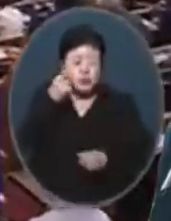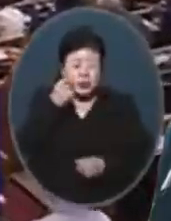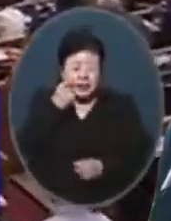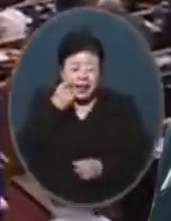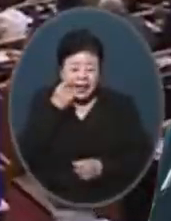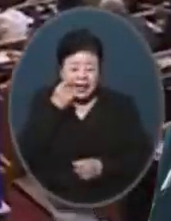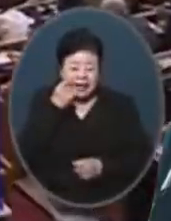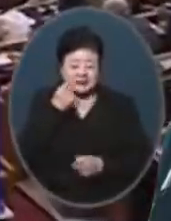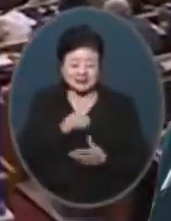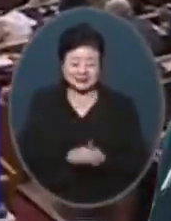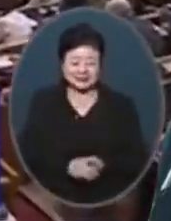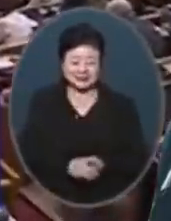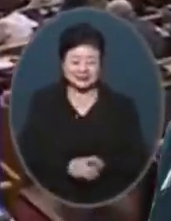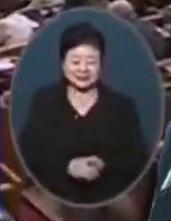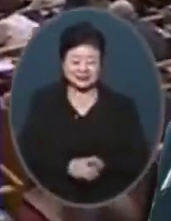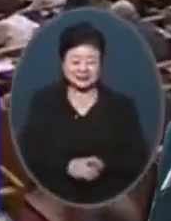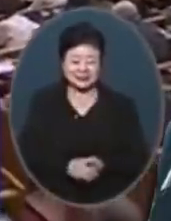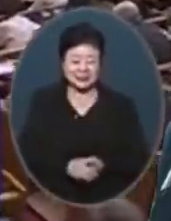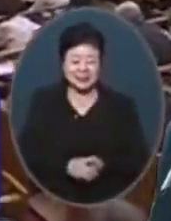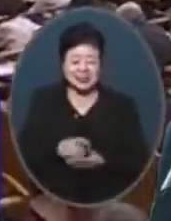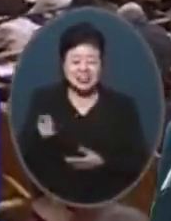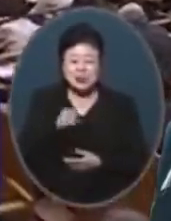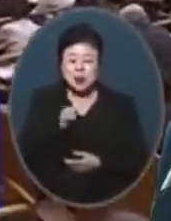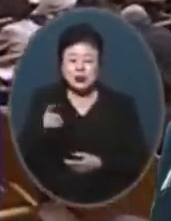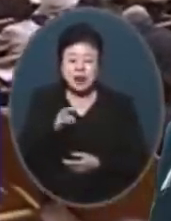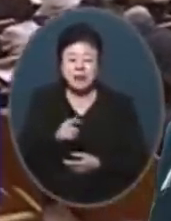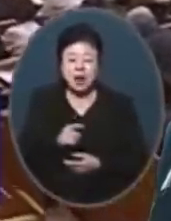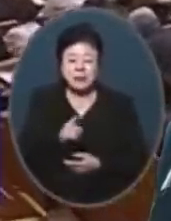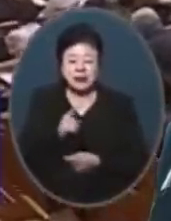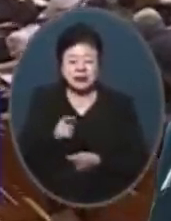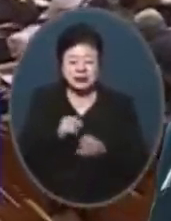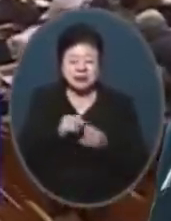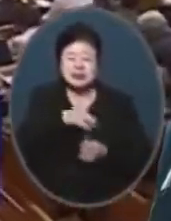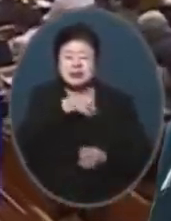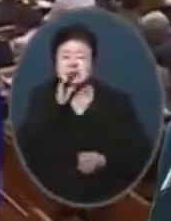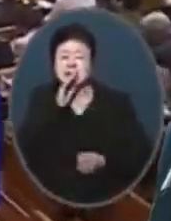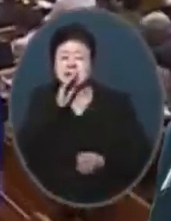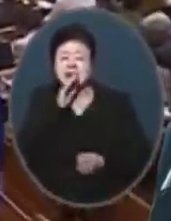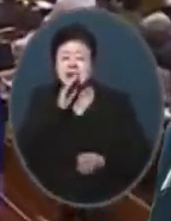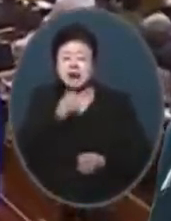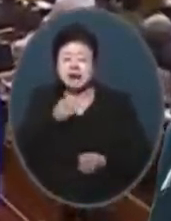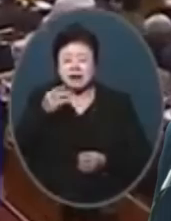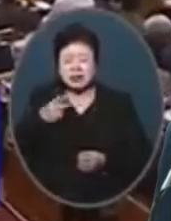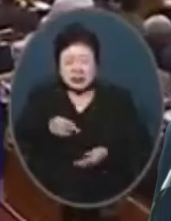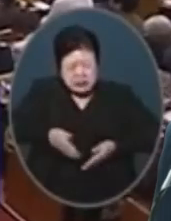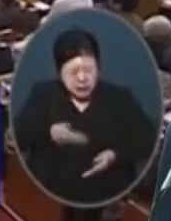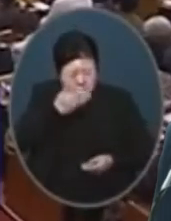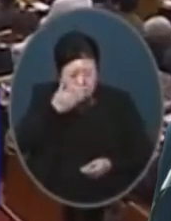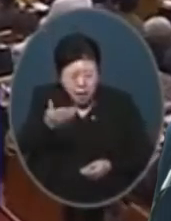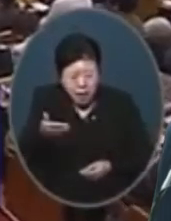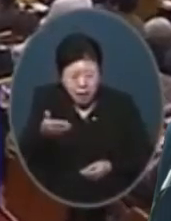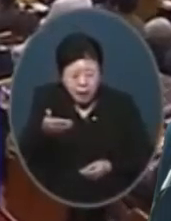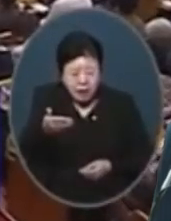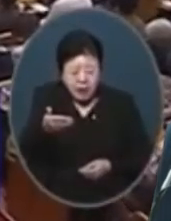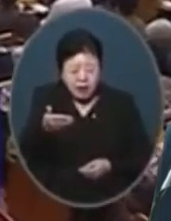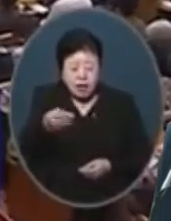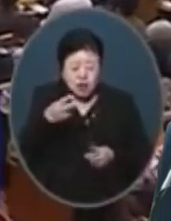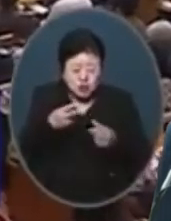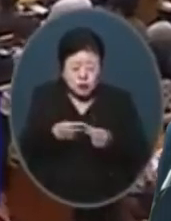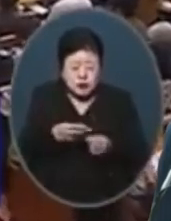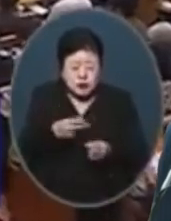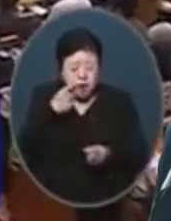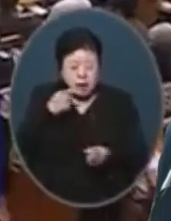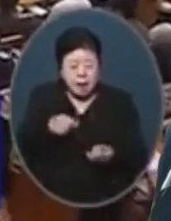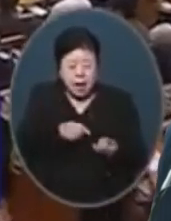없느니라. 니고데모가 이르되 사람이 늙으면 어떻게 날 수 있삼나이까? 두 번째